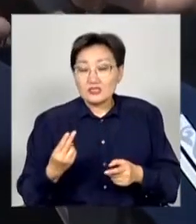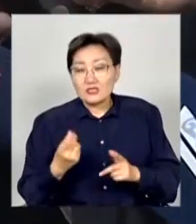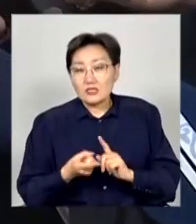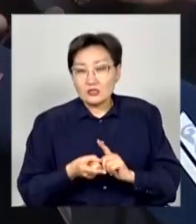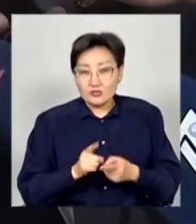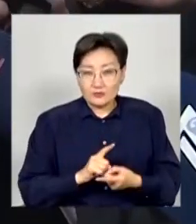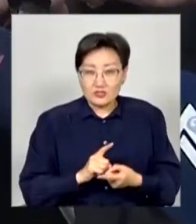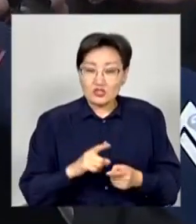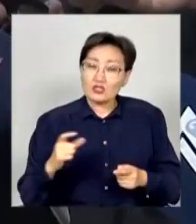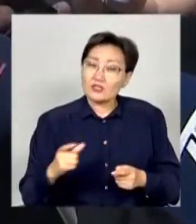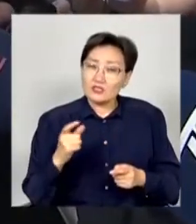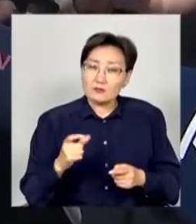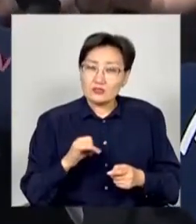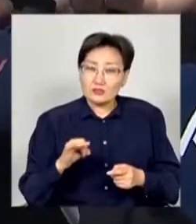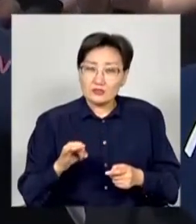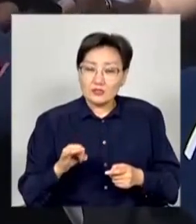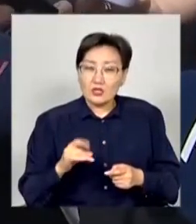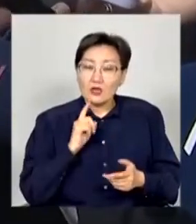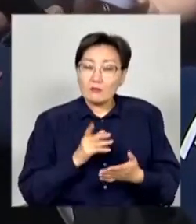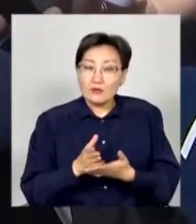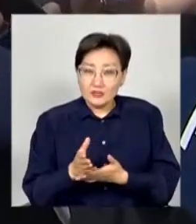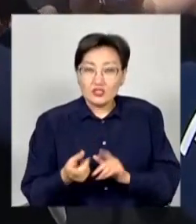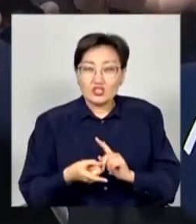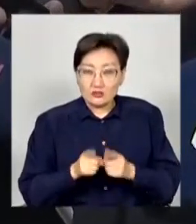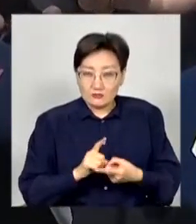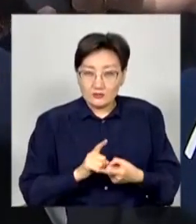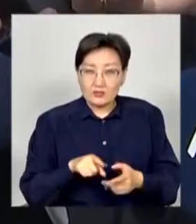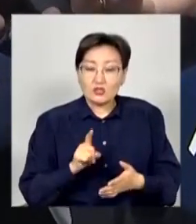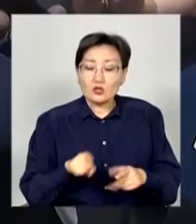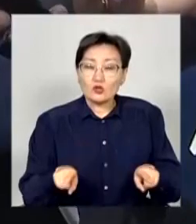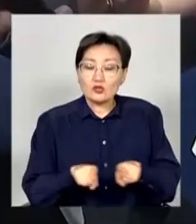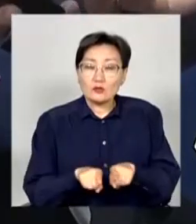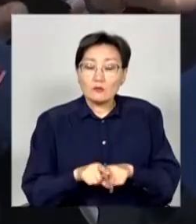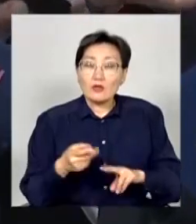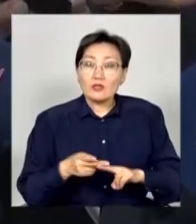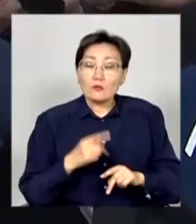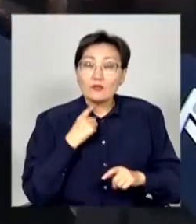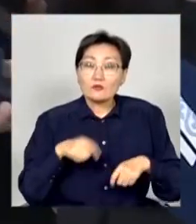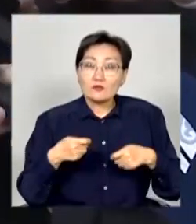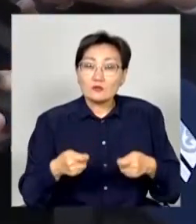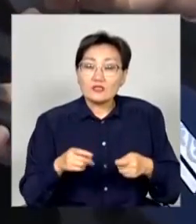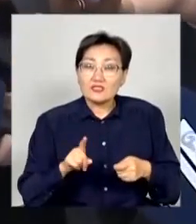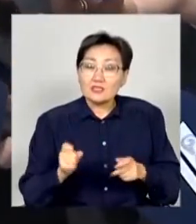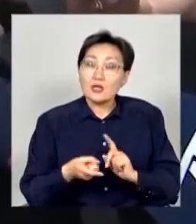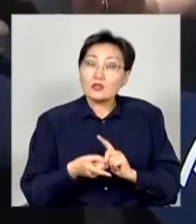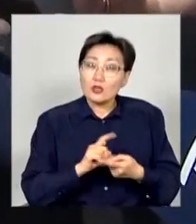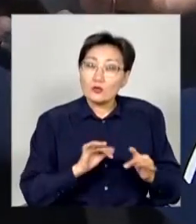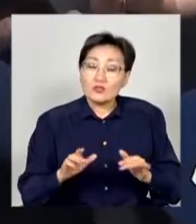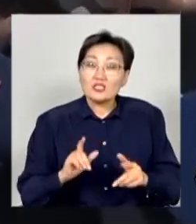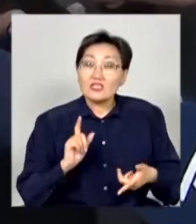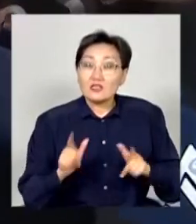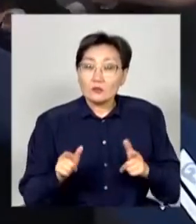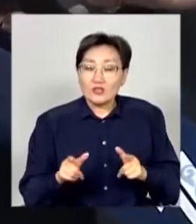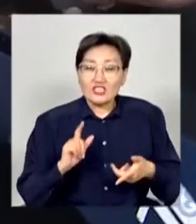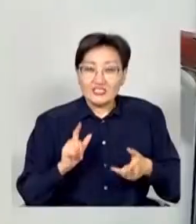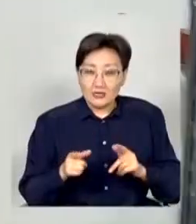изменения, экономические, политические тоже. Поэтому я сегодня проголосовал за реформы, за настоящие